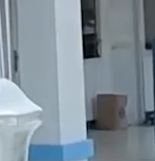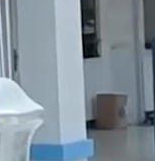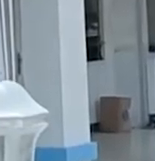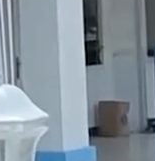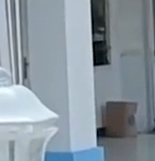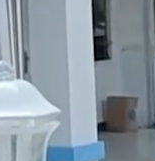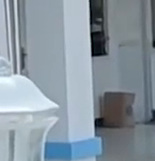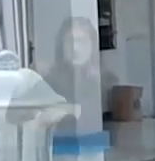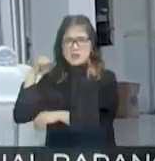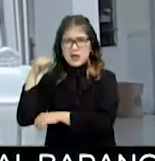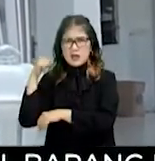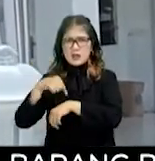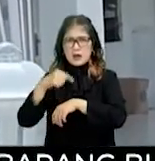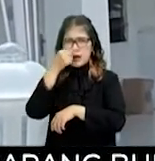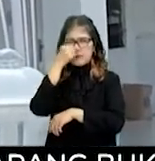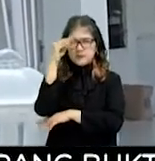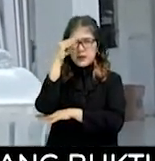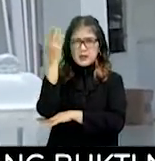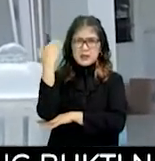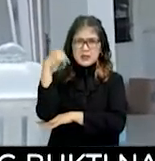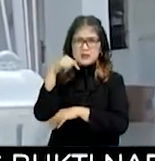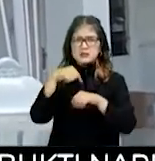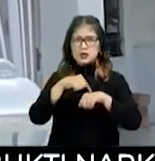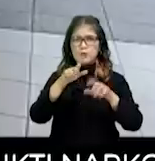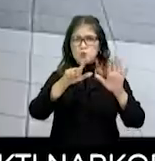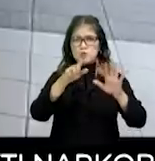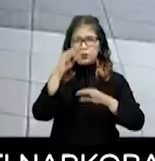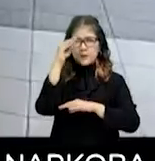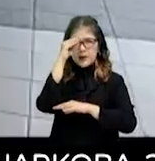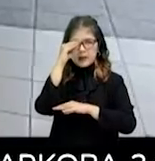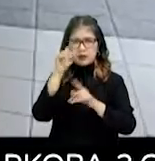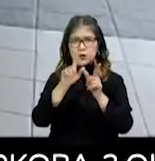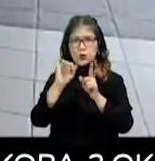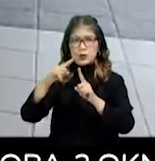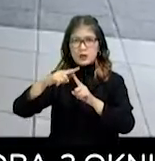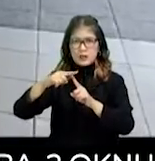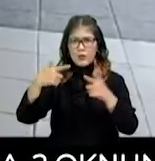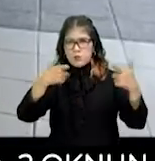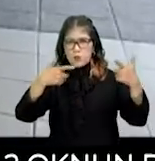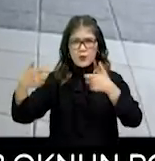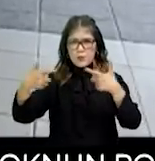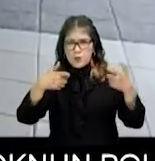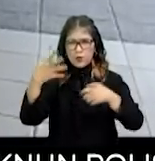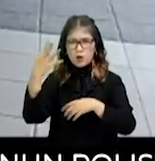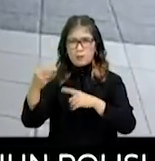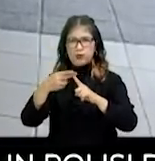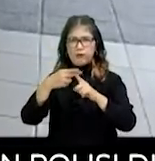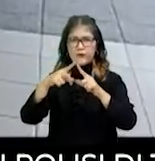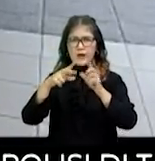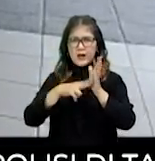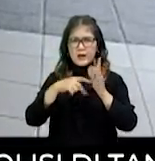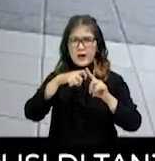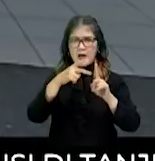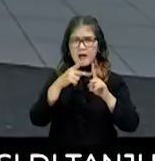Kamis pagi sekitar pukul 07.00 WIB pagi baku tembak terjadi diantara Kampung fun